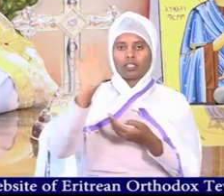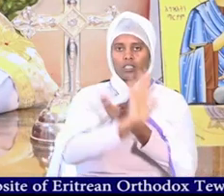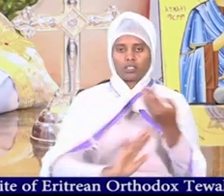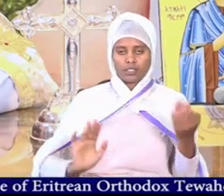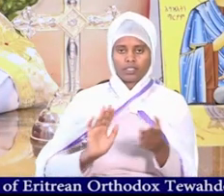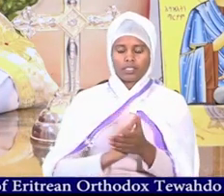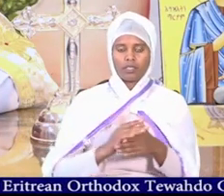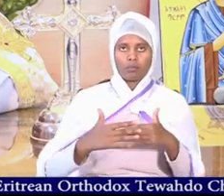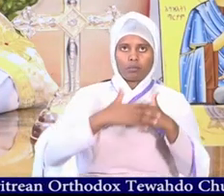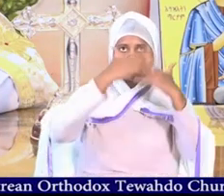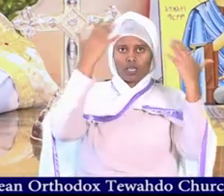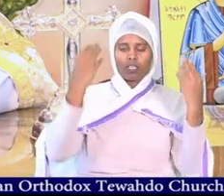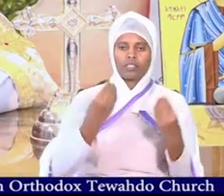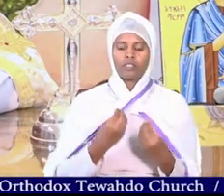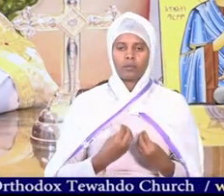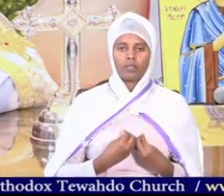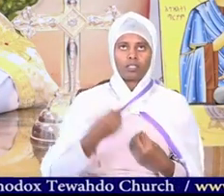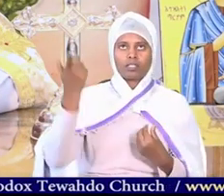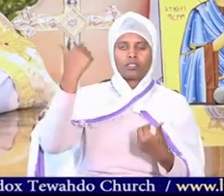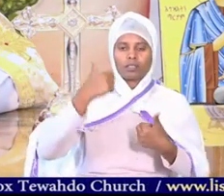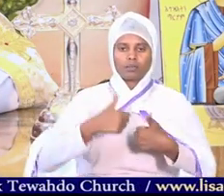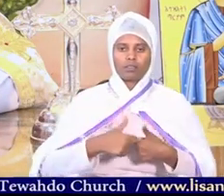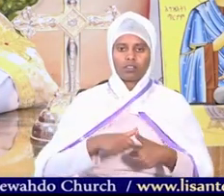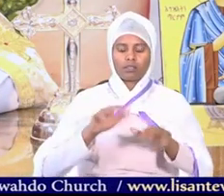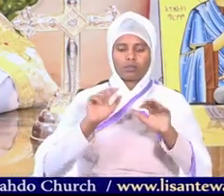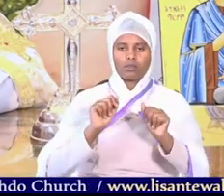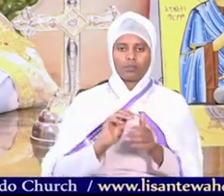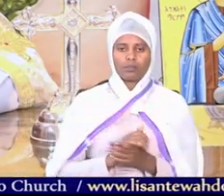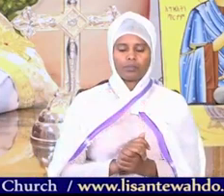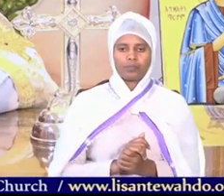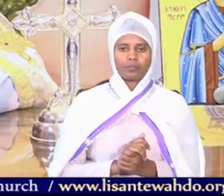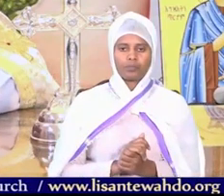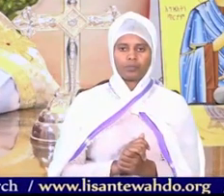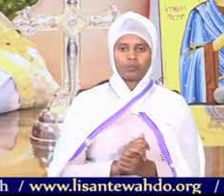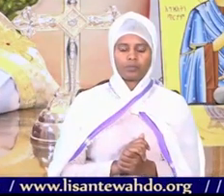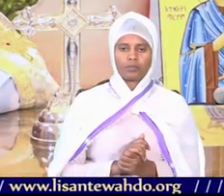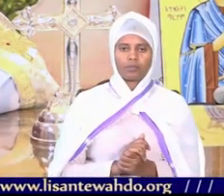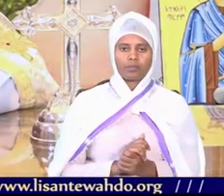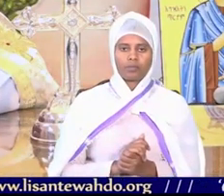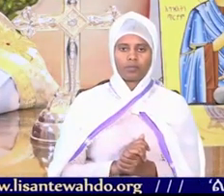أوسيقو برهانو خلقلنا قدس وقادو يخنلنا